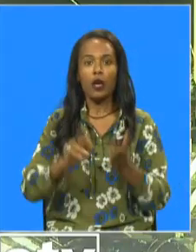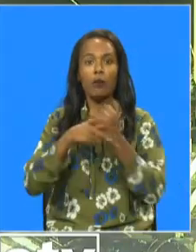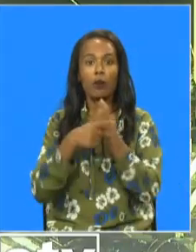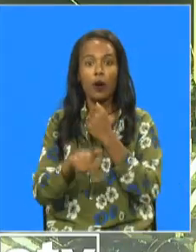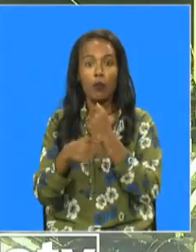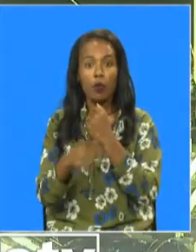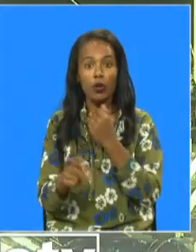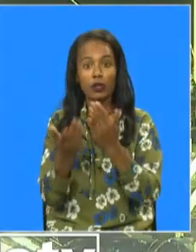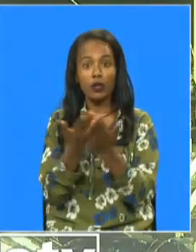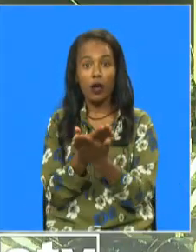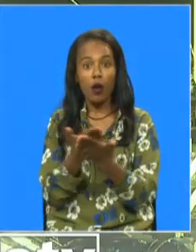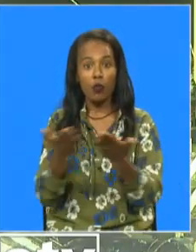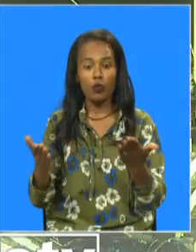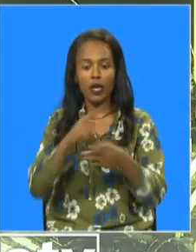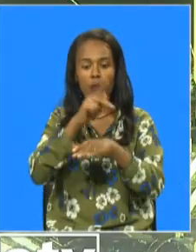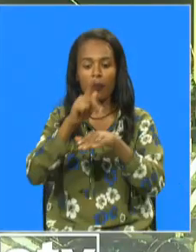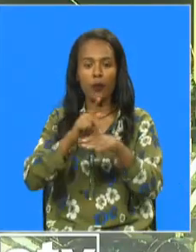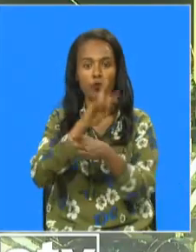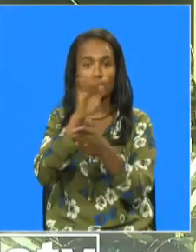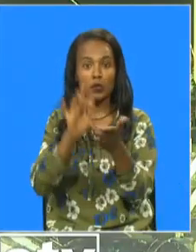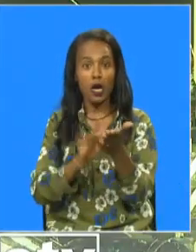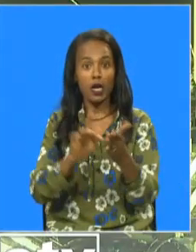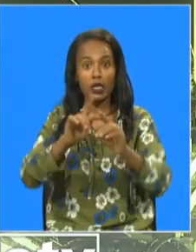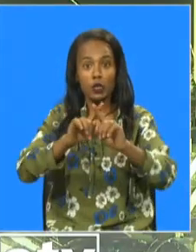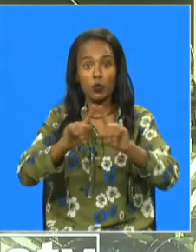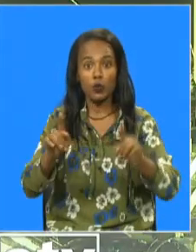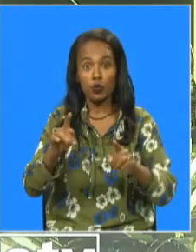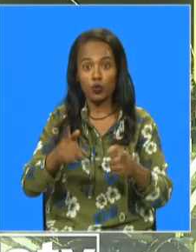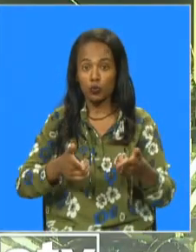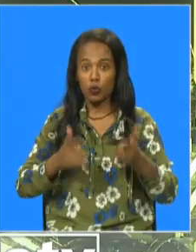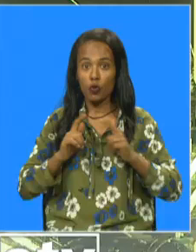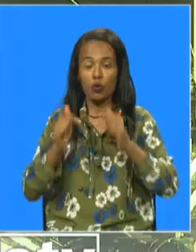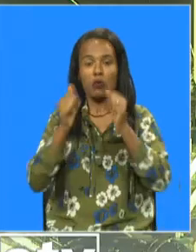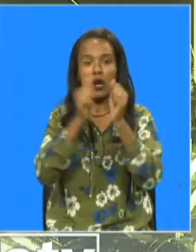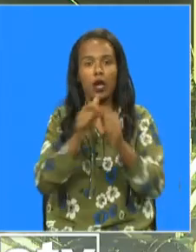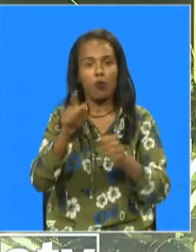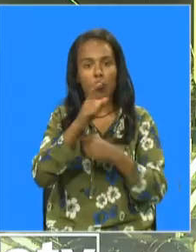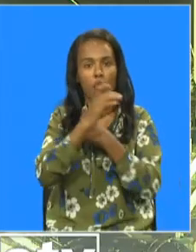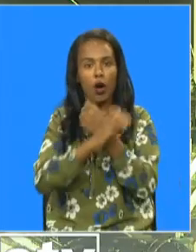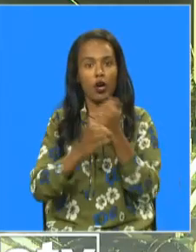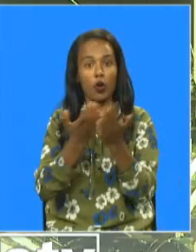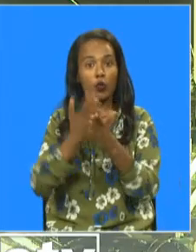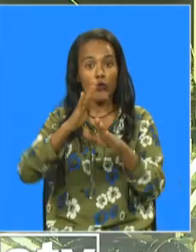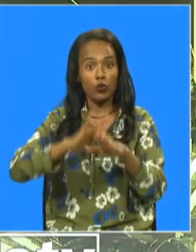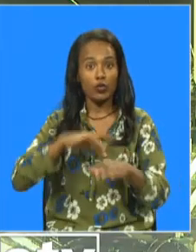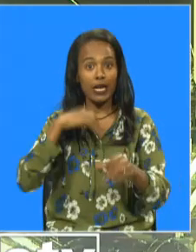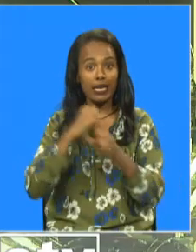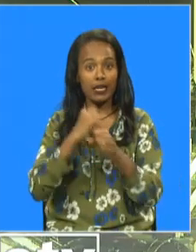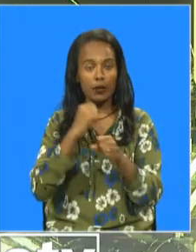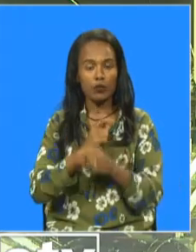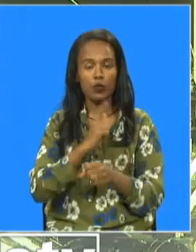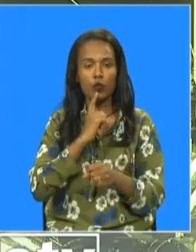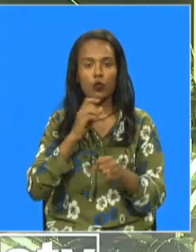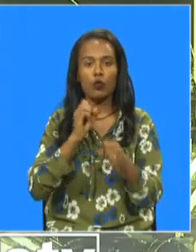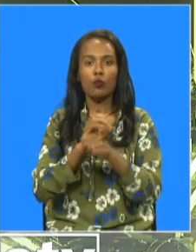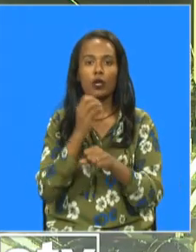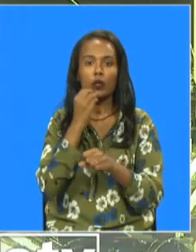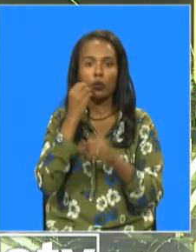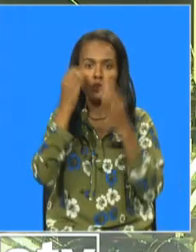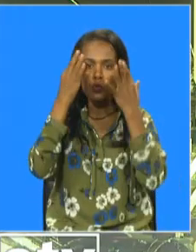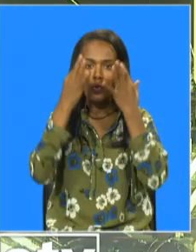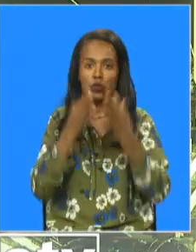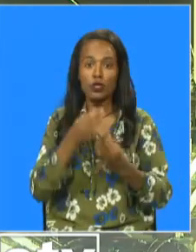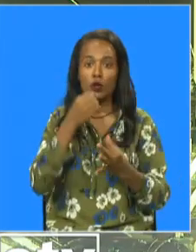በፖለቲካ ጉዳዮች በፓርቲዎች መካከል ልዩነቶች ቢኖሩም በጋራ በሆኑ አገራዊ ጉዳዮች ላይ እንደሚሰሩ ነው ምክር ቤቱ የወሰነው